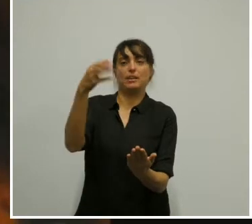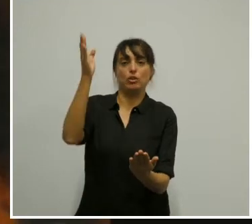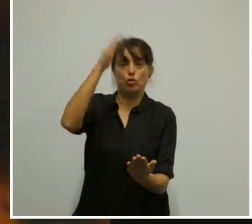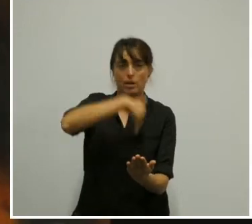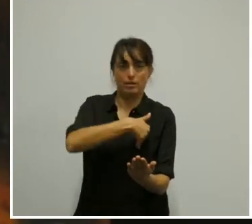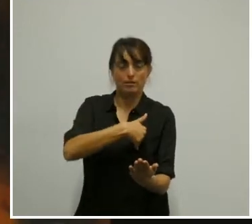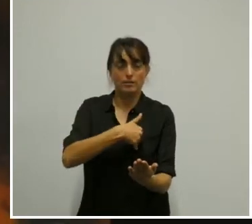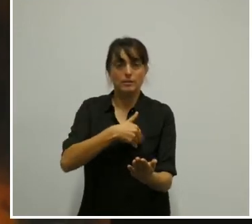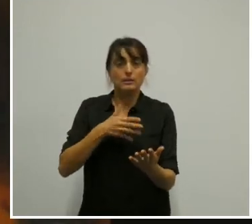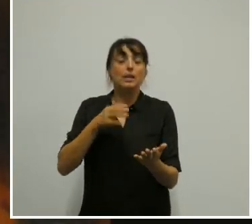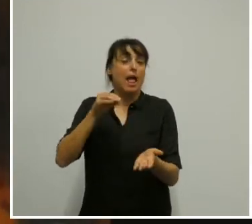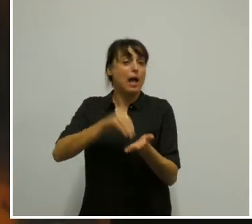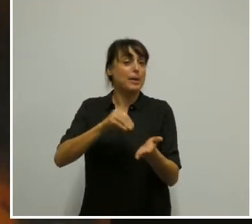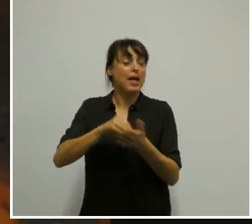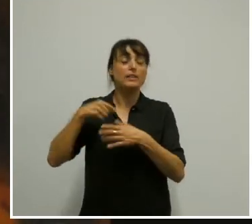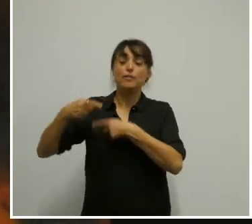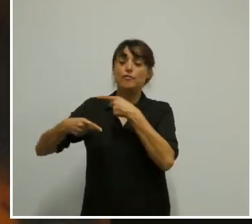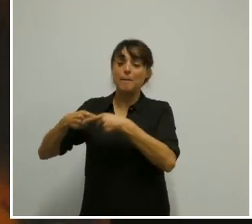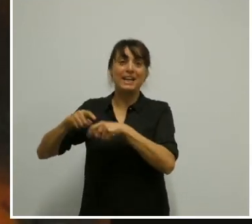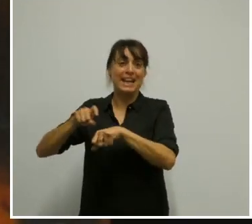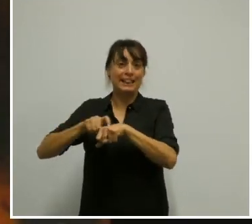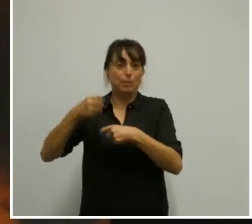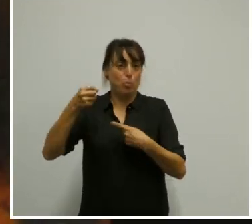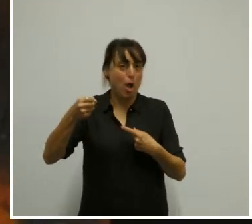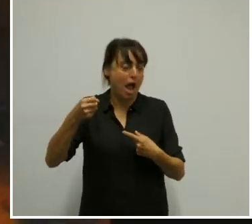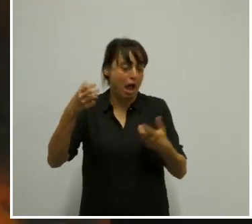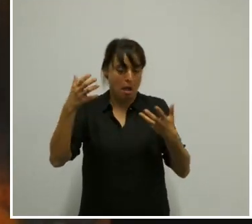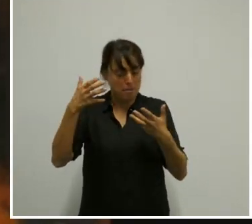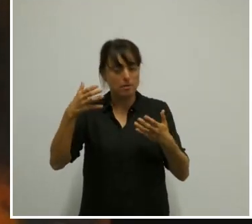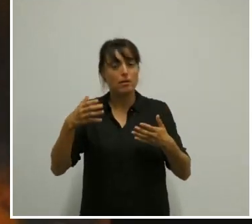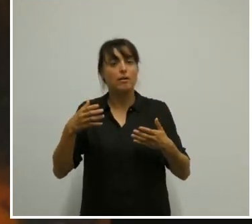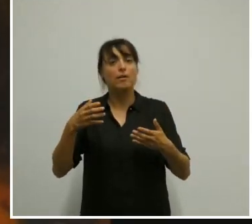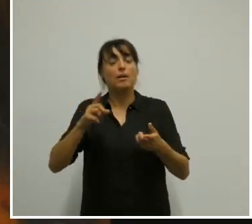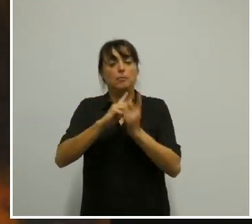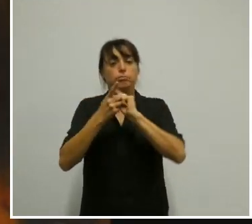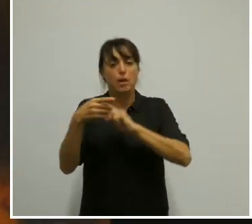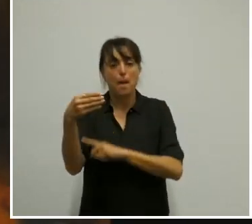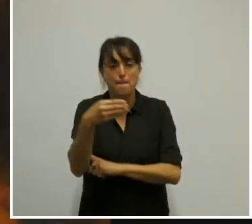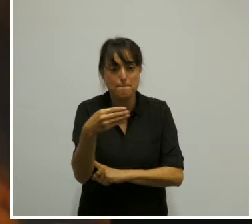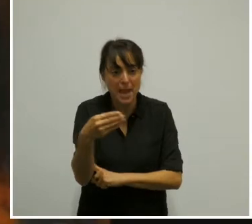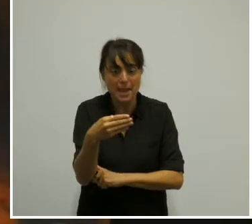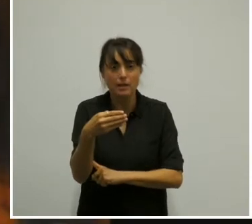i llavors que tinguin un dictamen tipus B ens resulta més difícil ara.